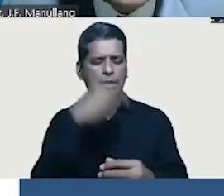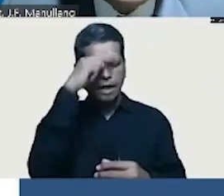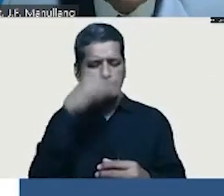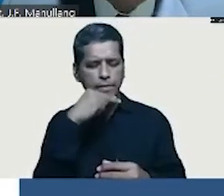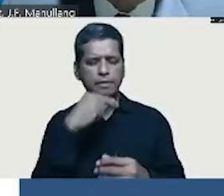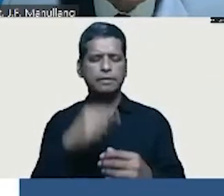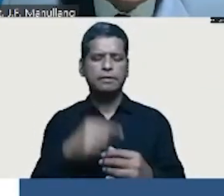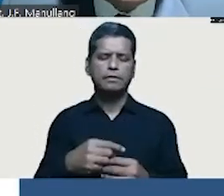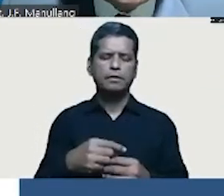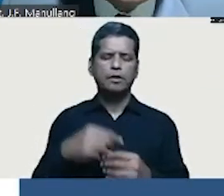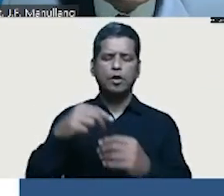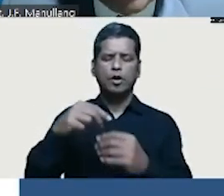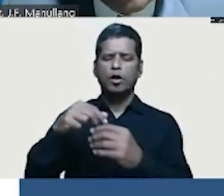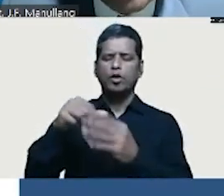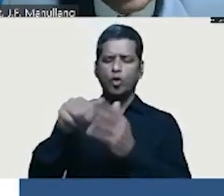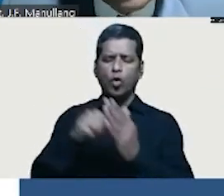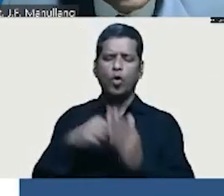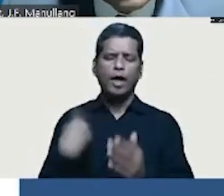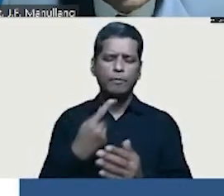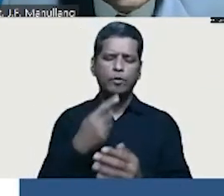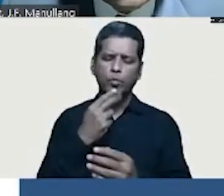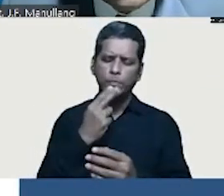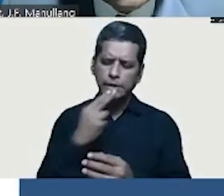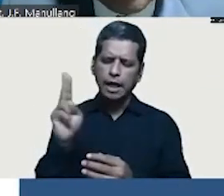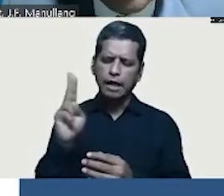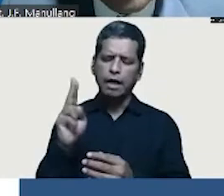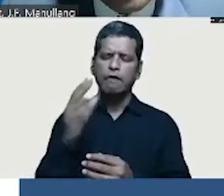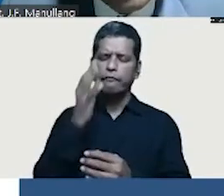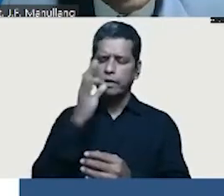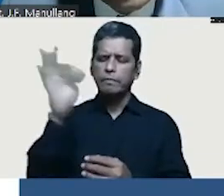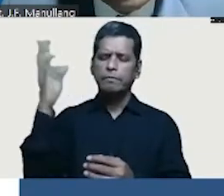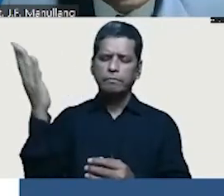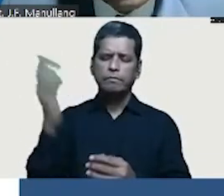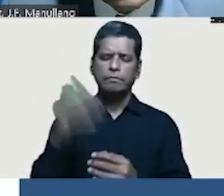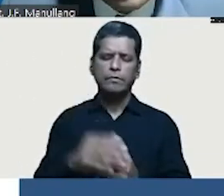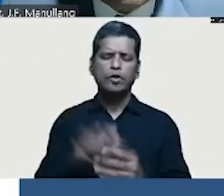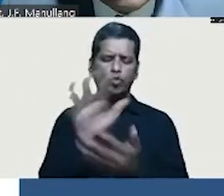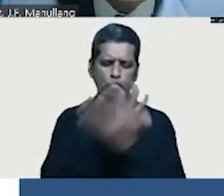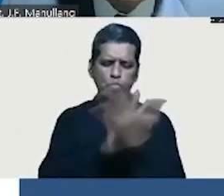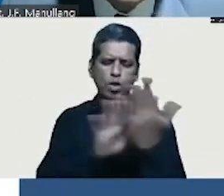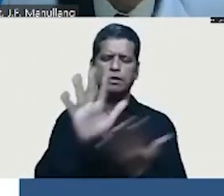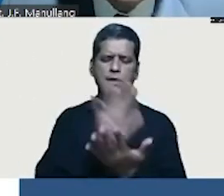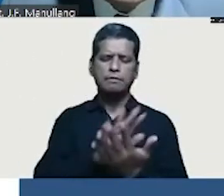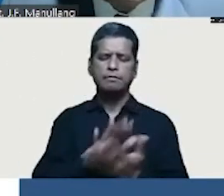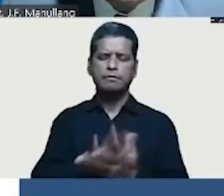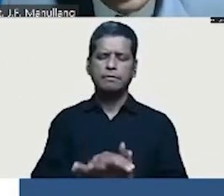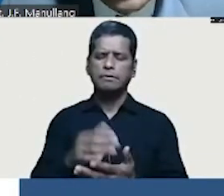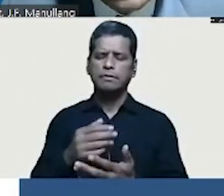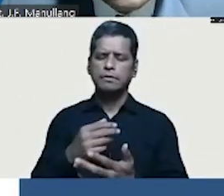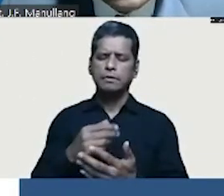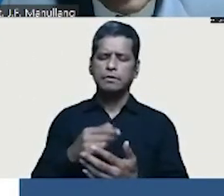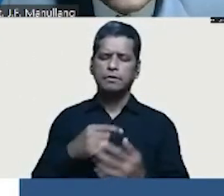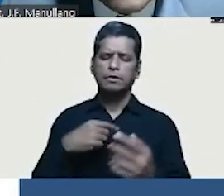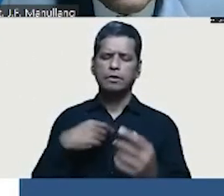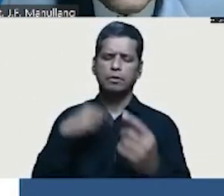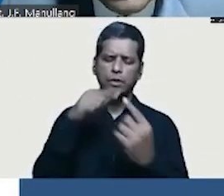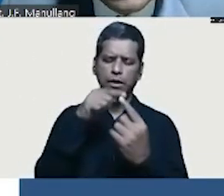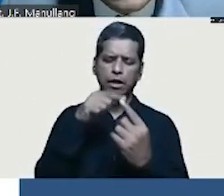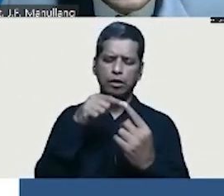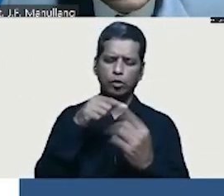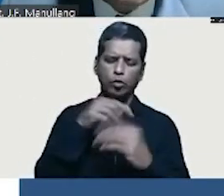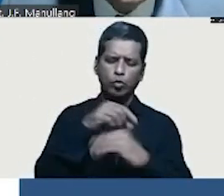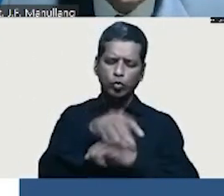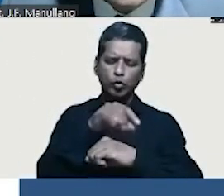percaya cuma refirman kepada nubuatan Mu kepada tulisan-tulisan hamba tuhan Ellen white